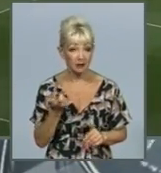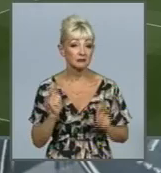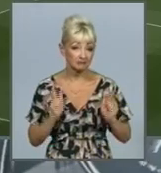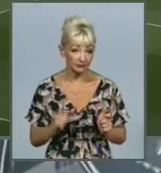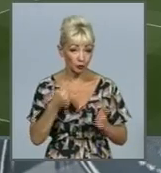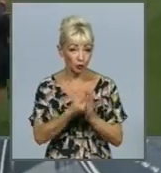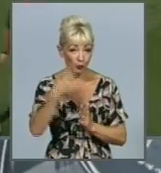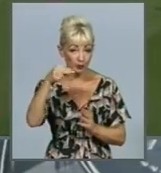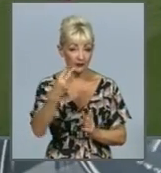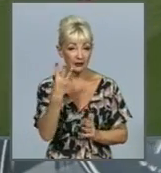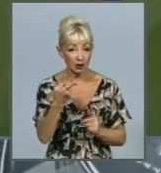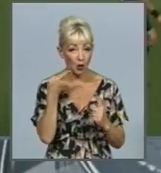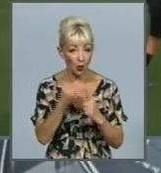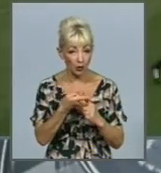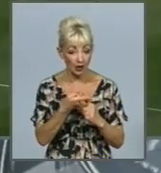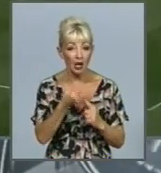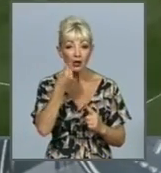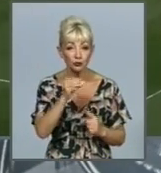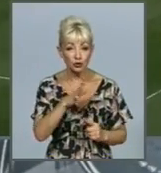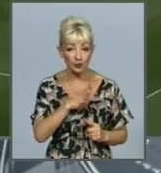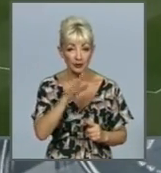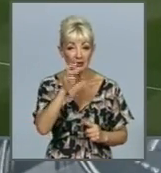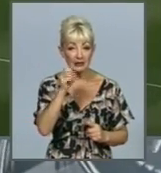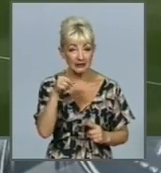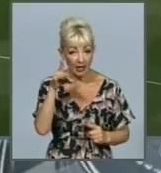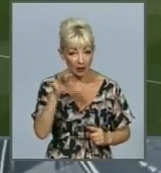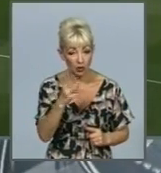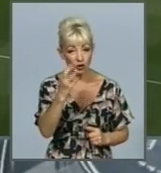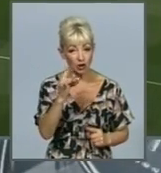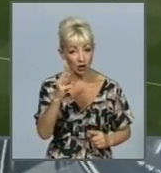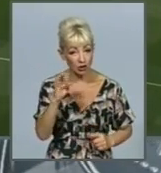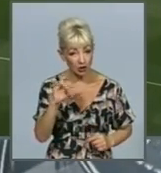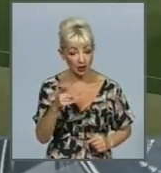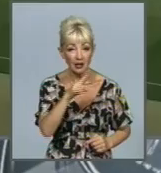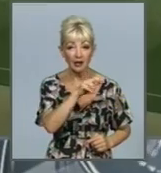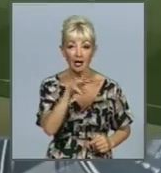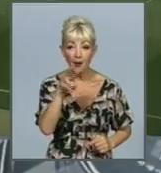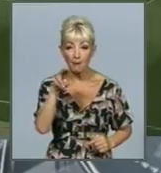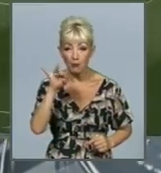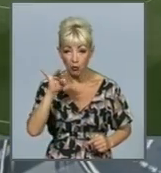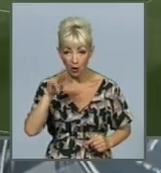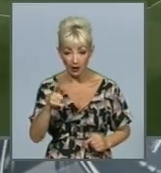перерыва провели 3 гола. Отличились Фрейтас Дерек, Михаил Шершин и Ярослав Ямполь.